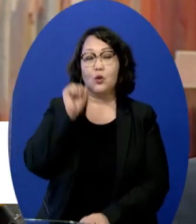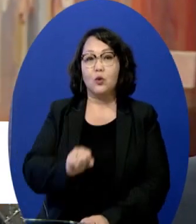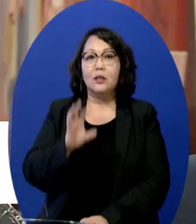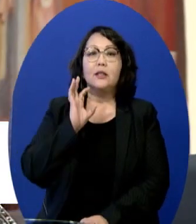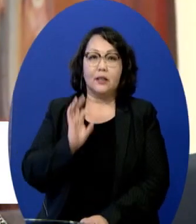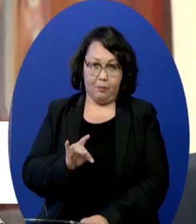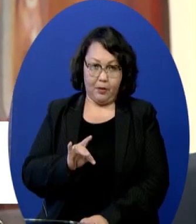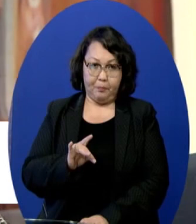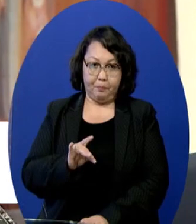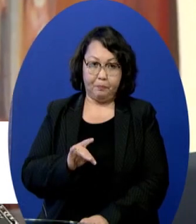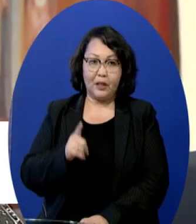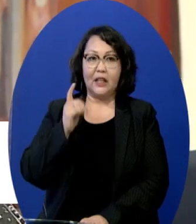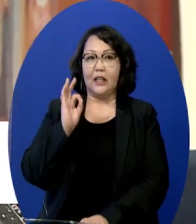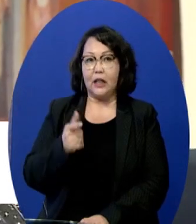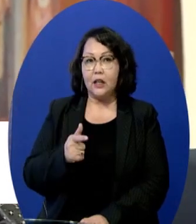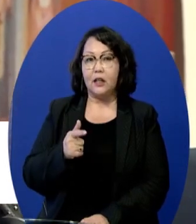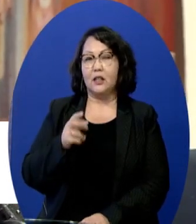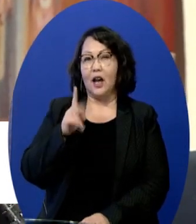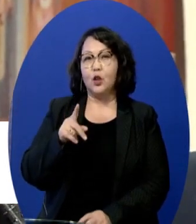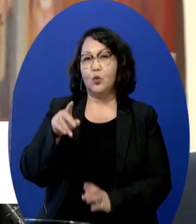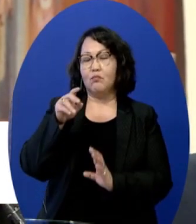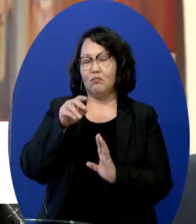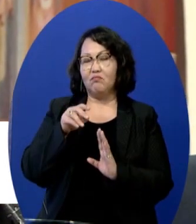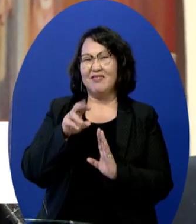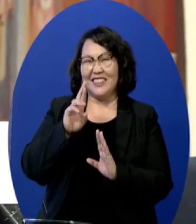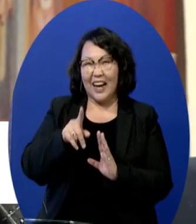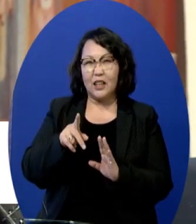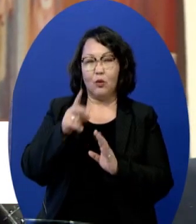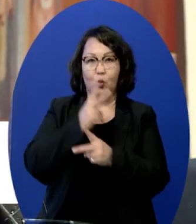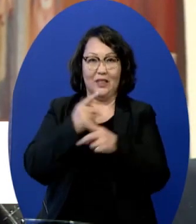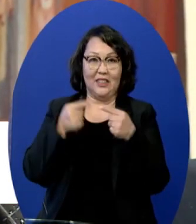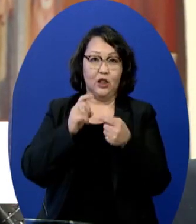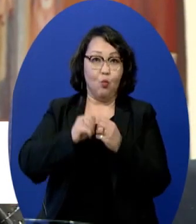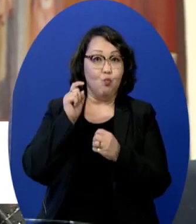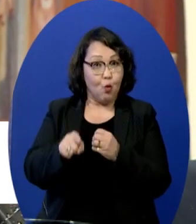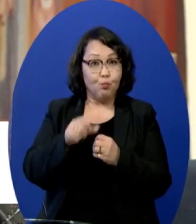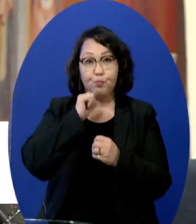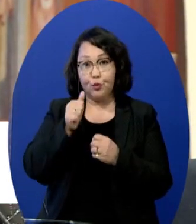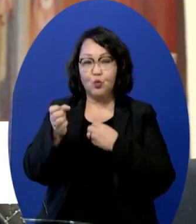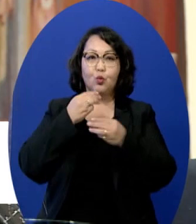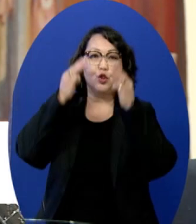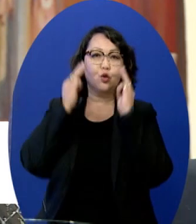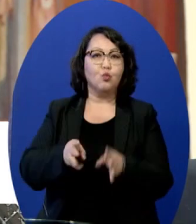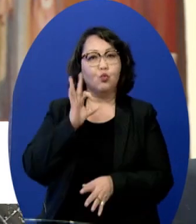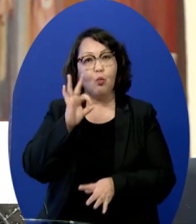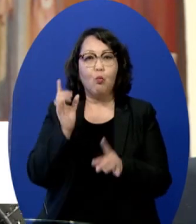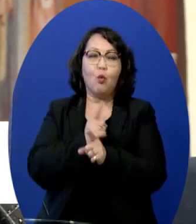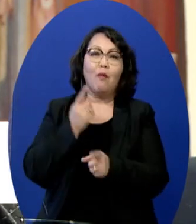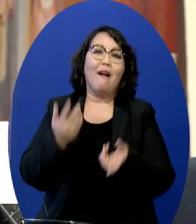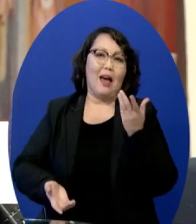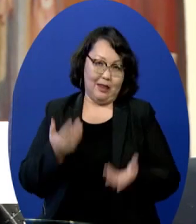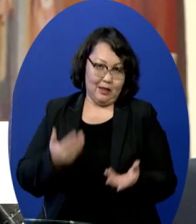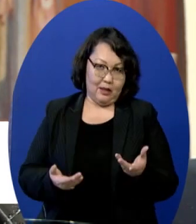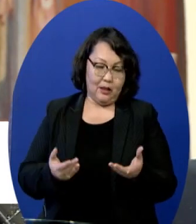одоо ном журмаараа шийдэгч юу, энэ хэрэг үйлдэж юу, үйлдэгүү байноу, шүүхийн шийдвэр зөв буруу юу гэдэг бол манай их хурлын